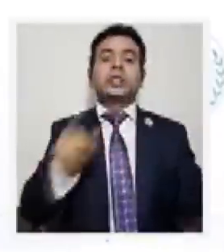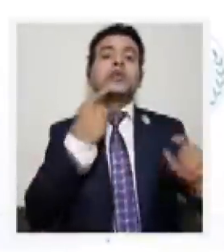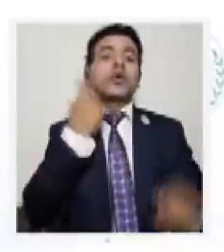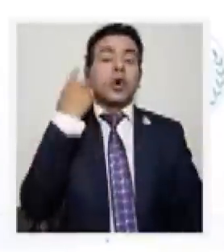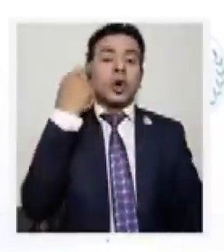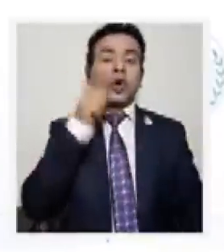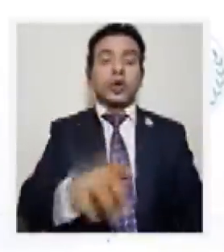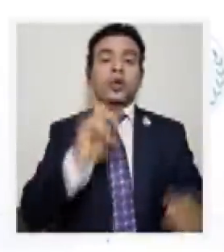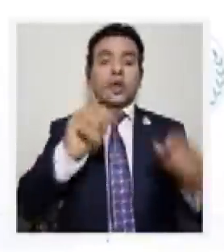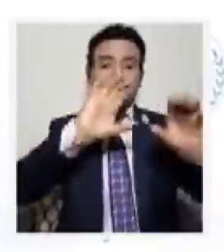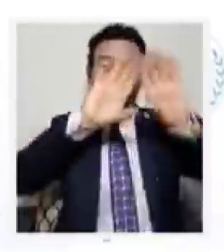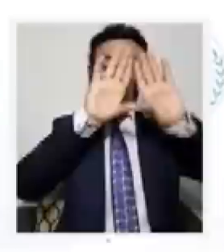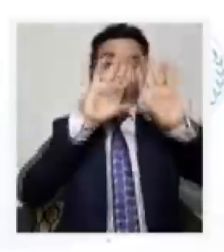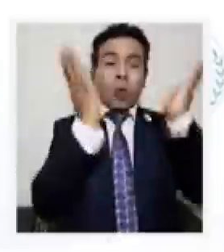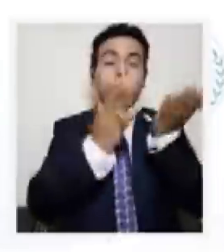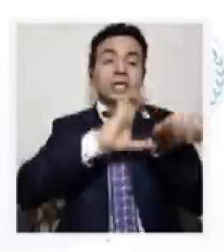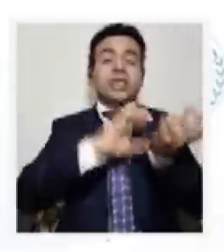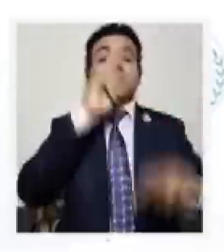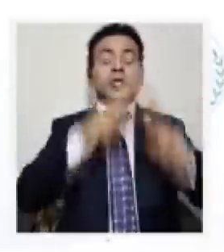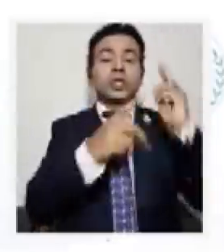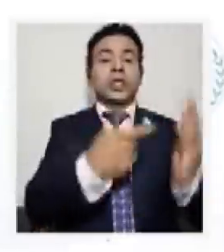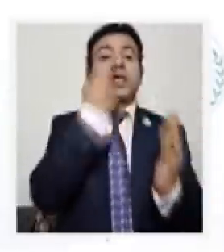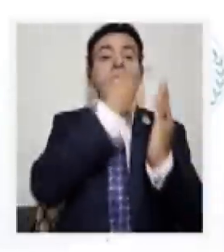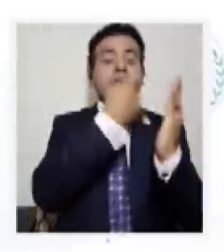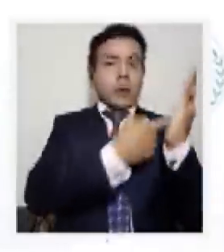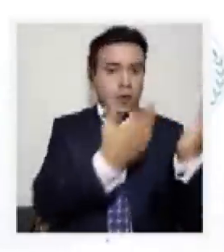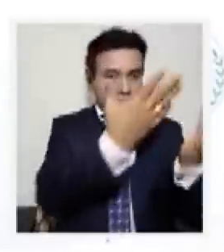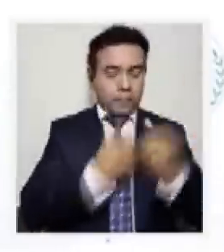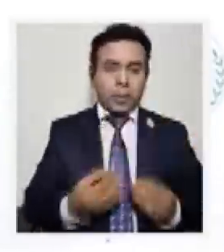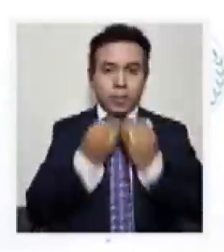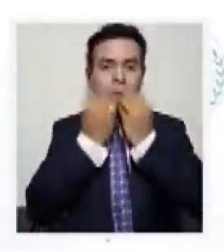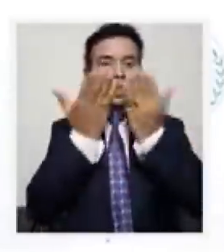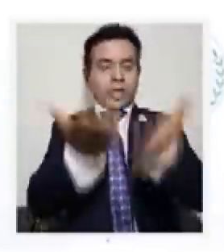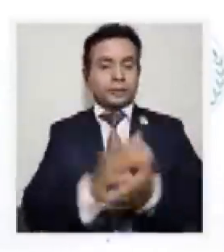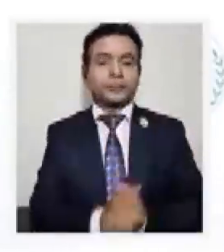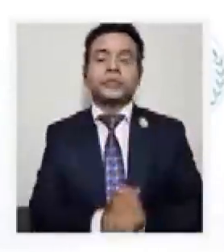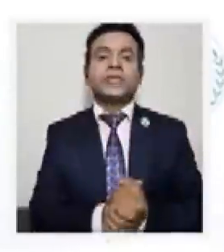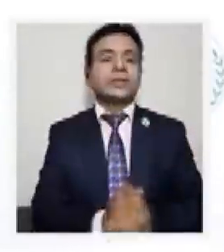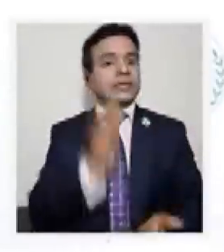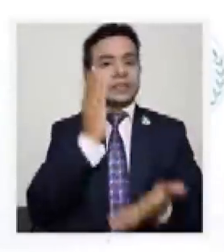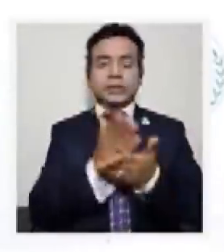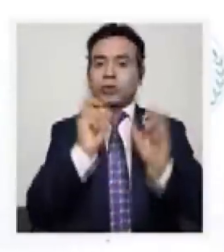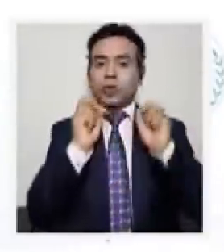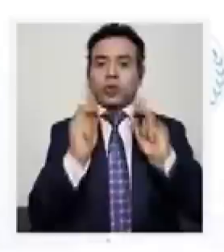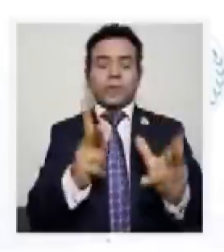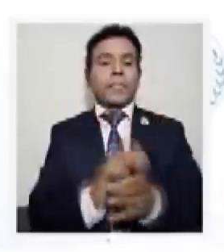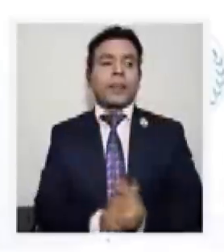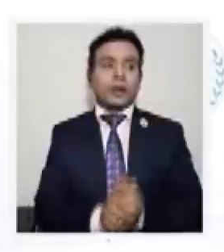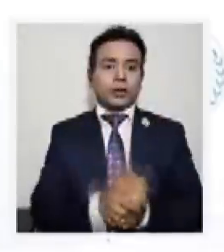491,128 জন। দক্ষিণ এশিয়া পরিস্থিতি এবং বিশ্ব পরিস্থিতি সংগ্রহ করা হয়েছে সিচুয়েশন রিপোর্ট বিশ্ব স্বাস্থ্য